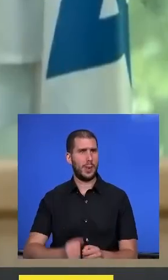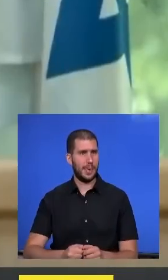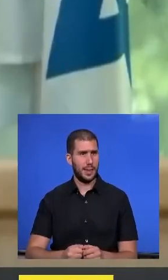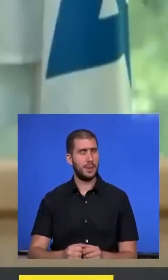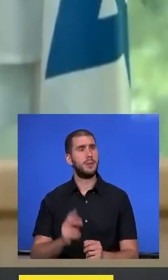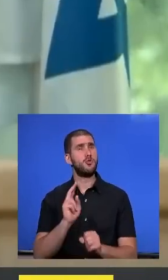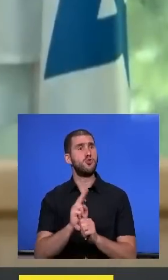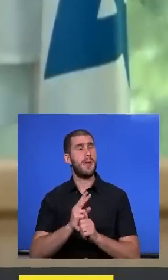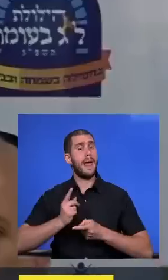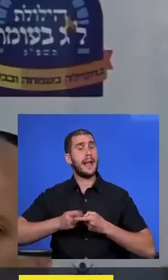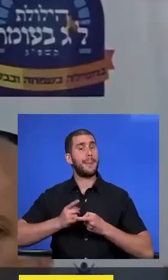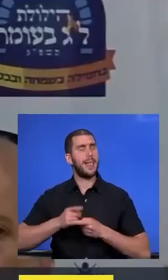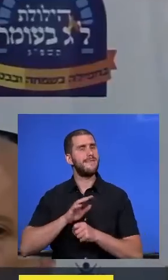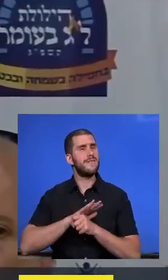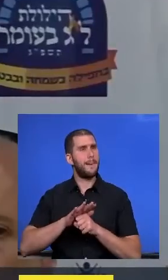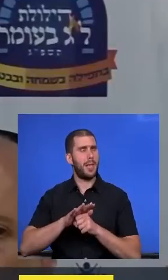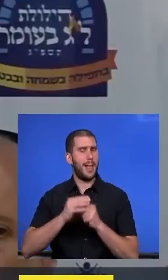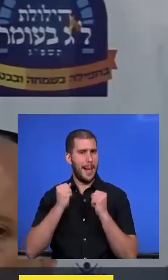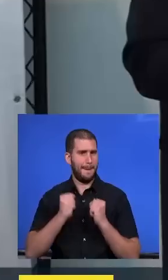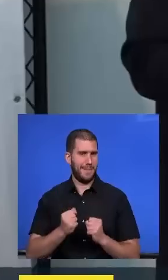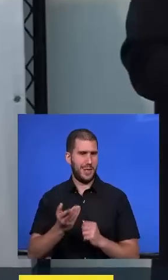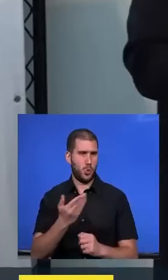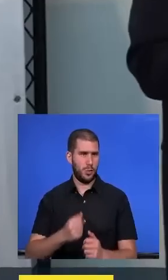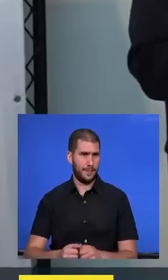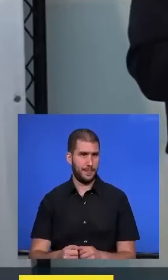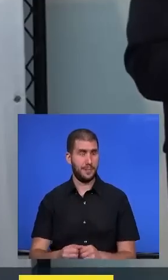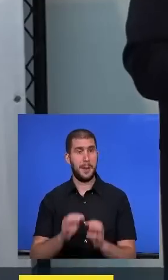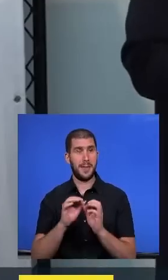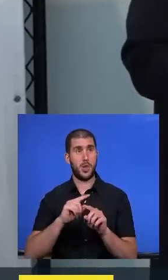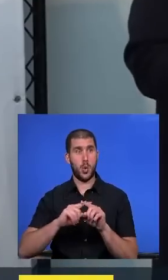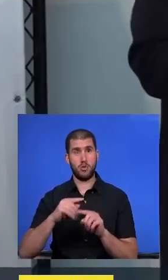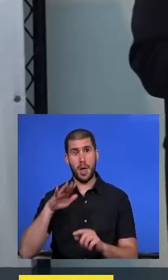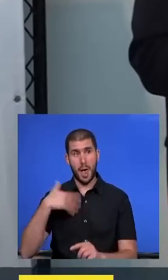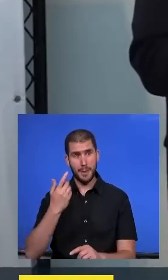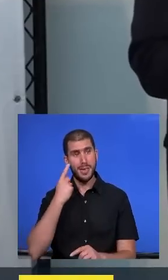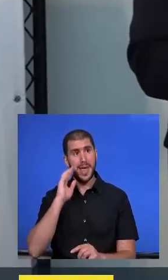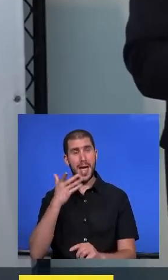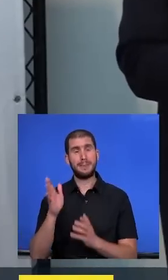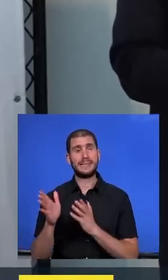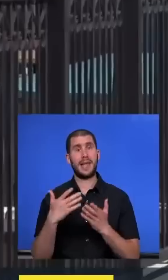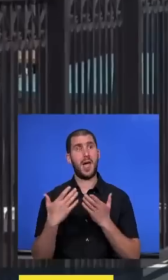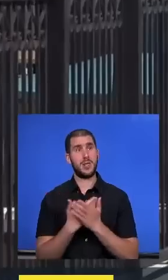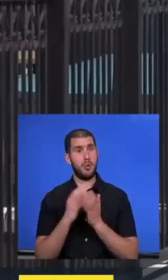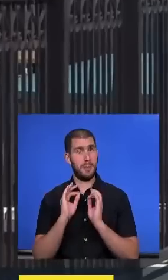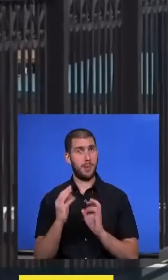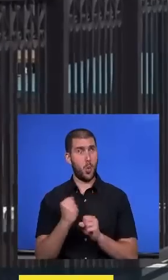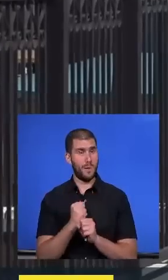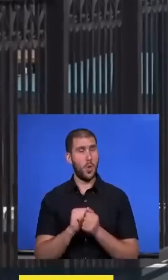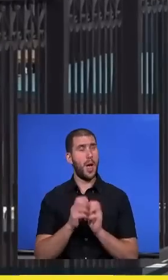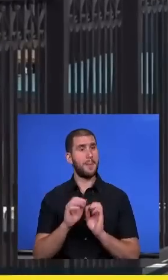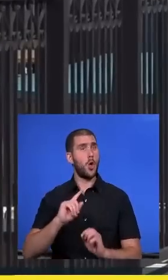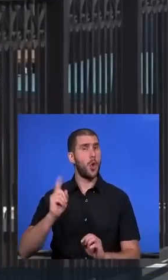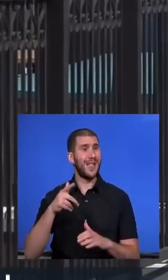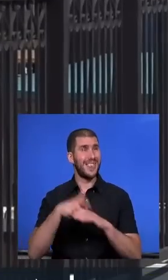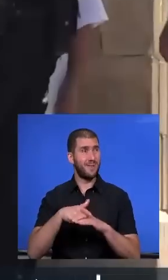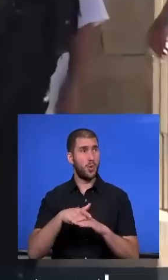שמירה קפדנית ומלאה על הבטיחות. בתחילת החודש הבא נדע האם הסדר החדש אכן עבד או האם כל התערבות